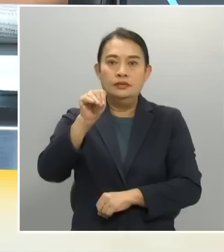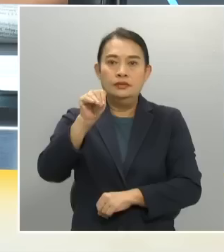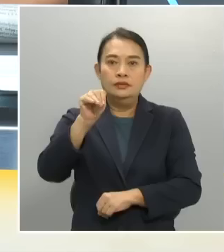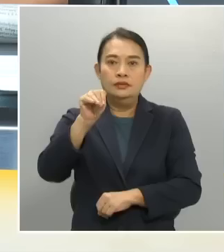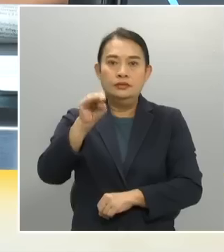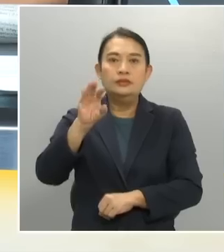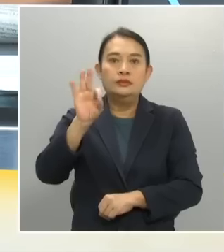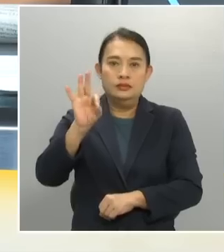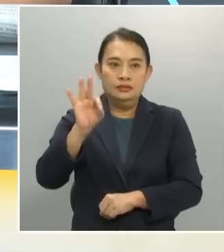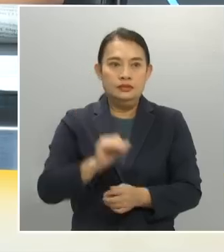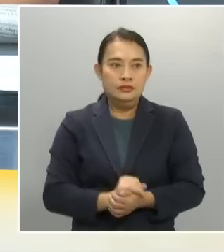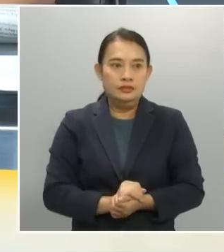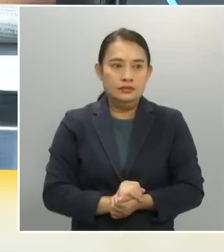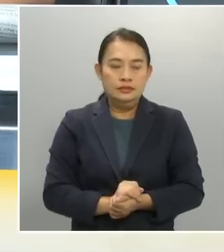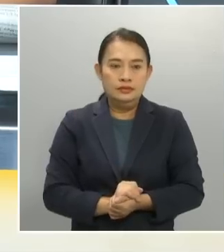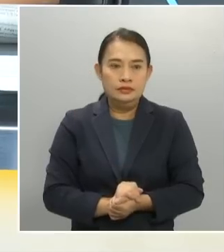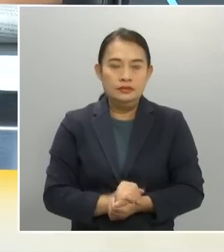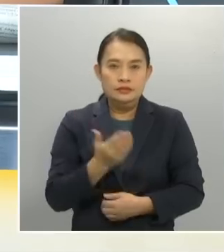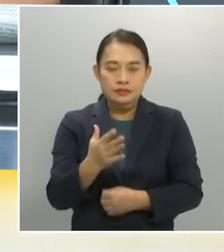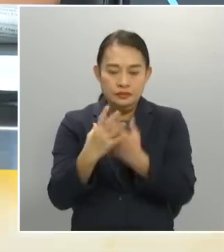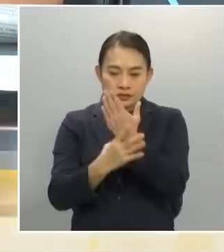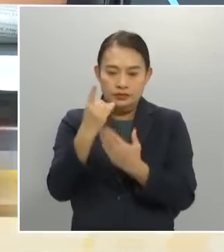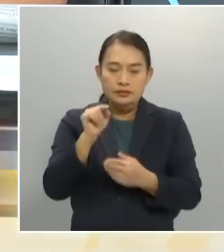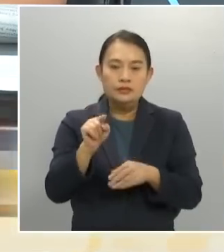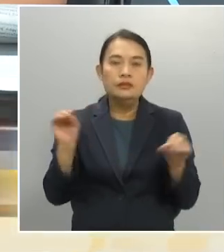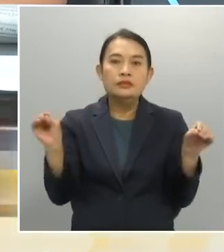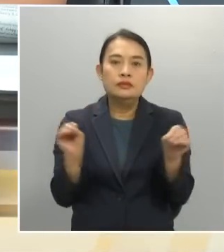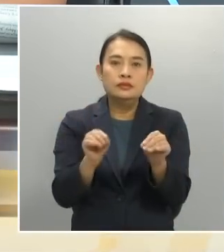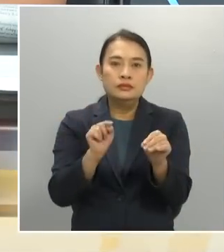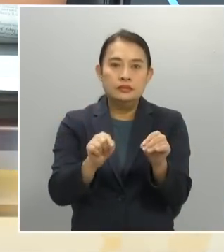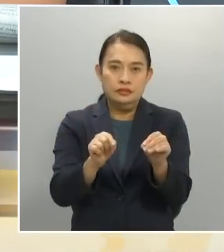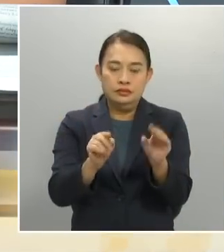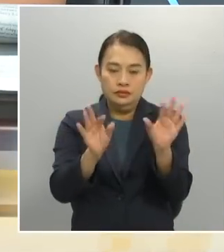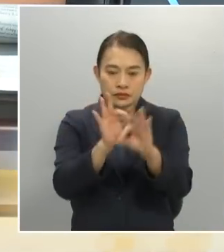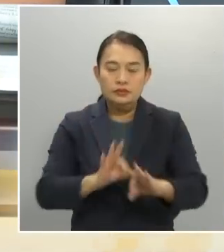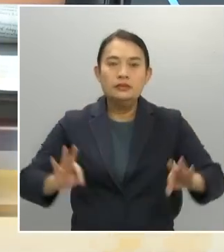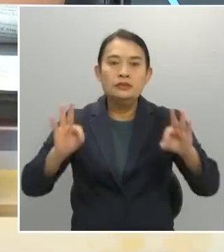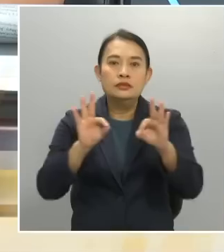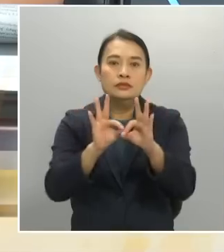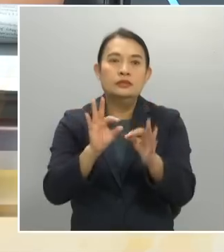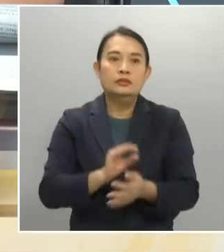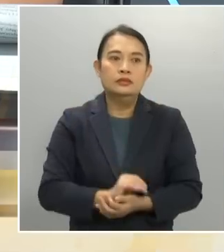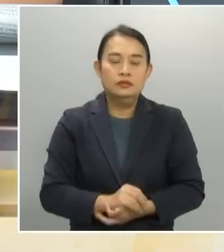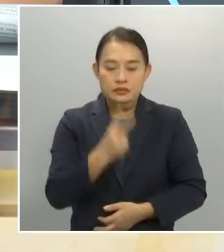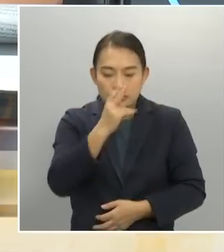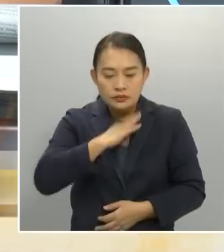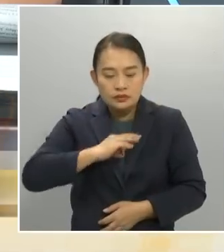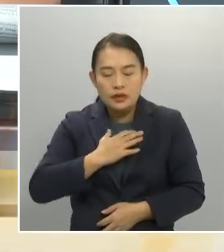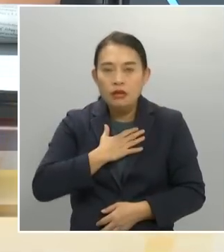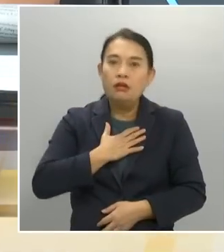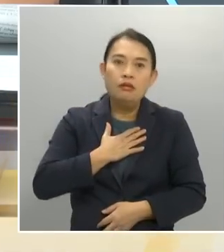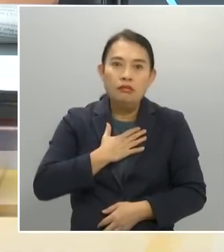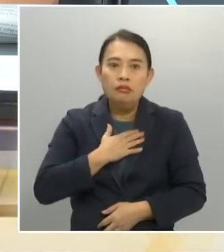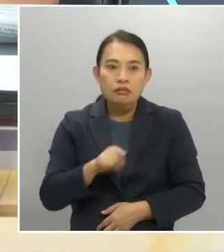โอเคครับท่านผู้ชมครับเรื่องนี้ก็จะเป็นเรื่องใหญ่ของสัปดาห์ที่จะถึงแม้แน่นอนบอกมาเบื้องต้นนี่ยังอึ้งก็เป็นทิวแถวกันทีเดียวครับ